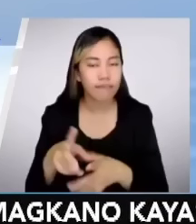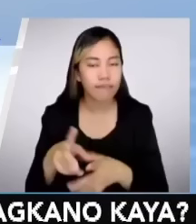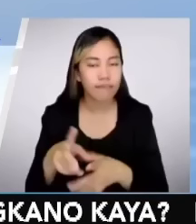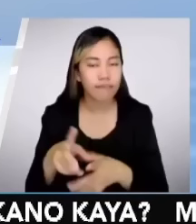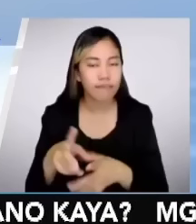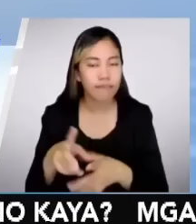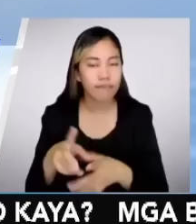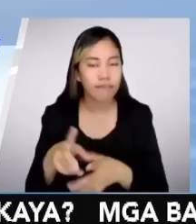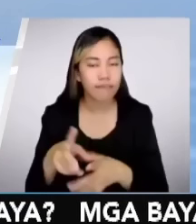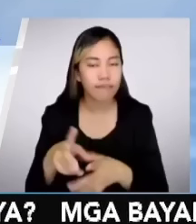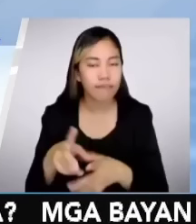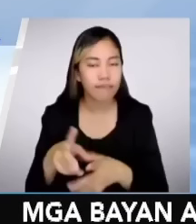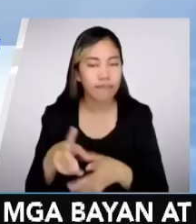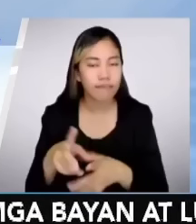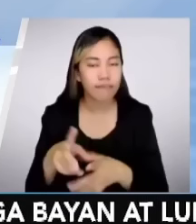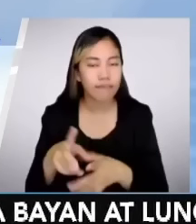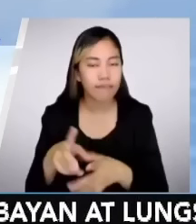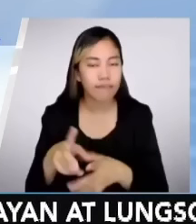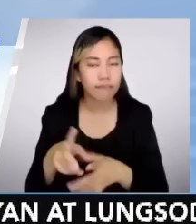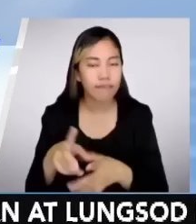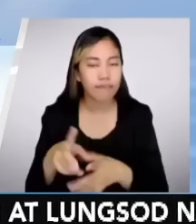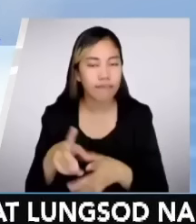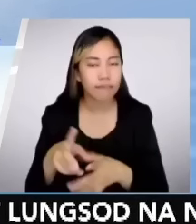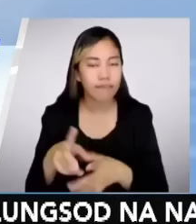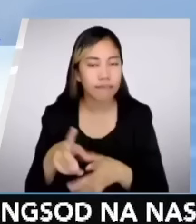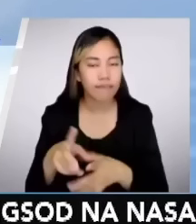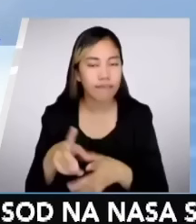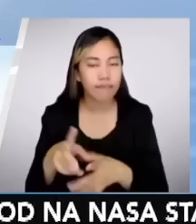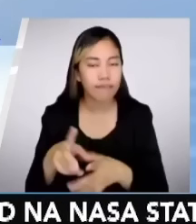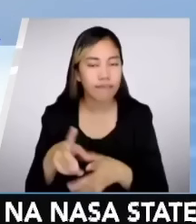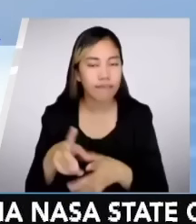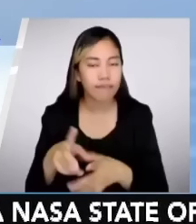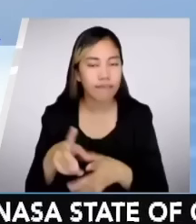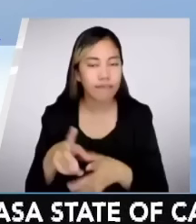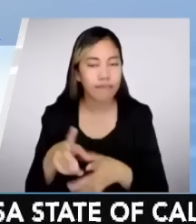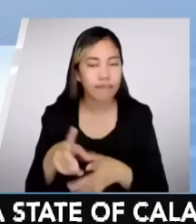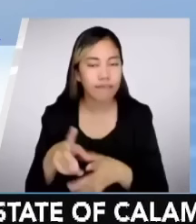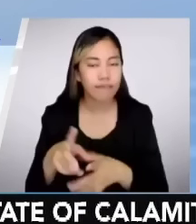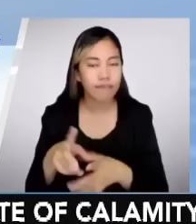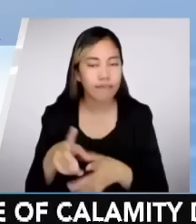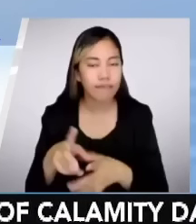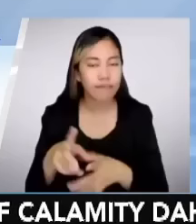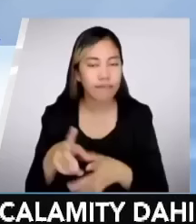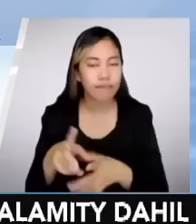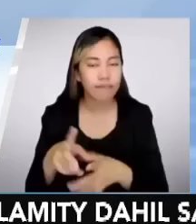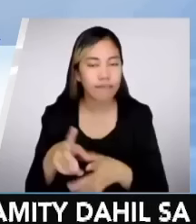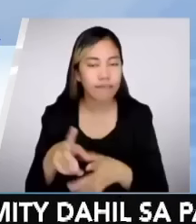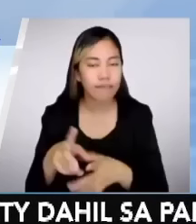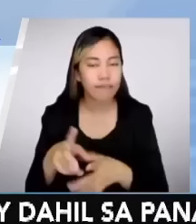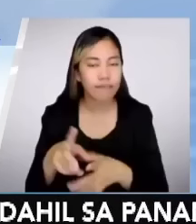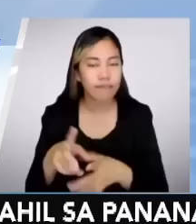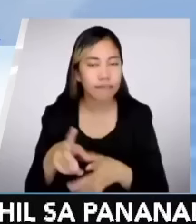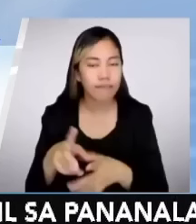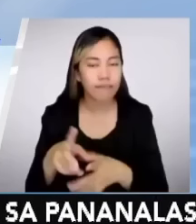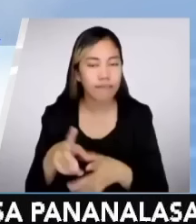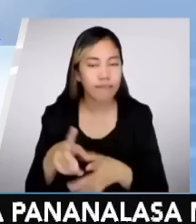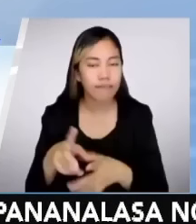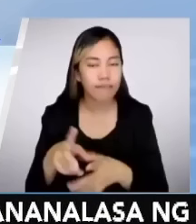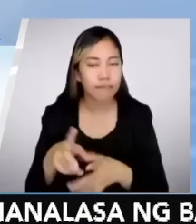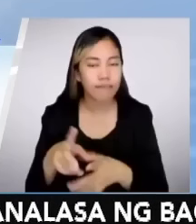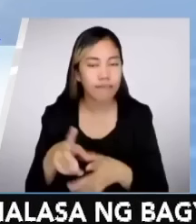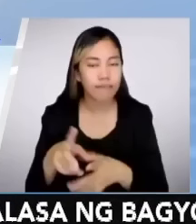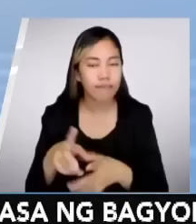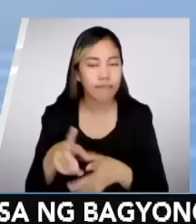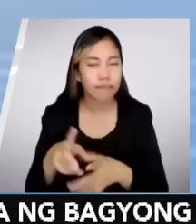ilang pasaherong papunta ng Puerto Galera nag-early visit o yung dumalaw na raw ng mas maaga sa puntod ng kanilang mga yumaong mahal sa